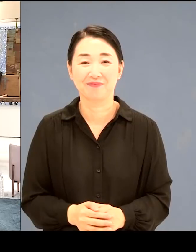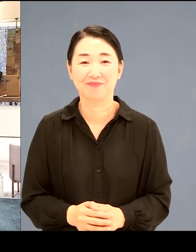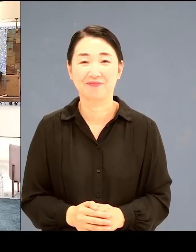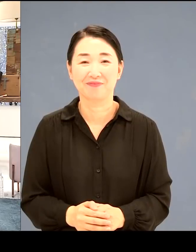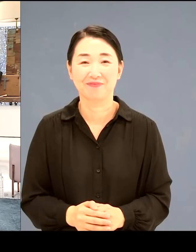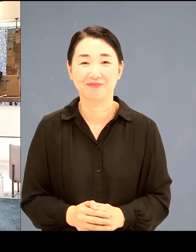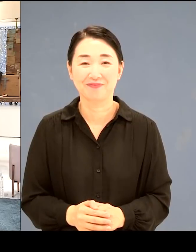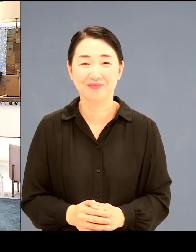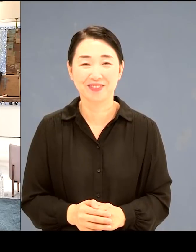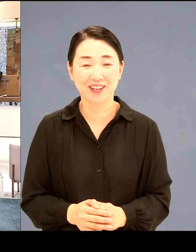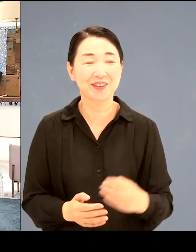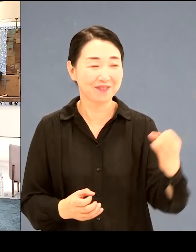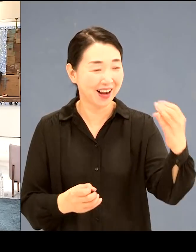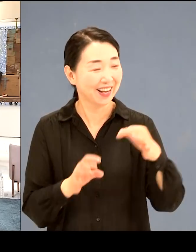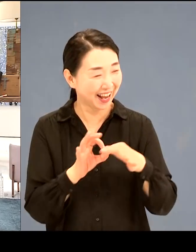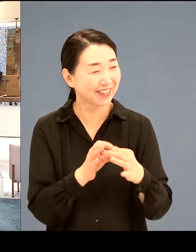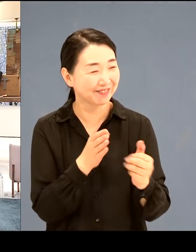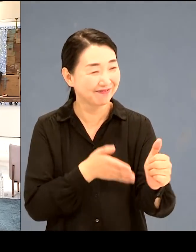하여튼 계속 이어주시죠.